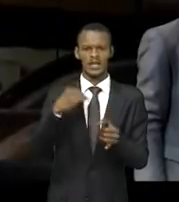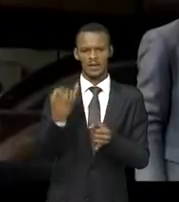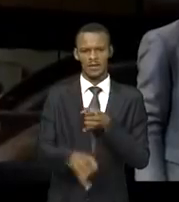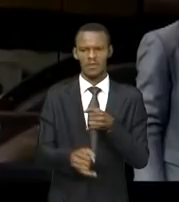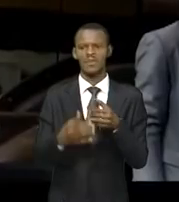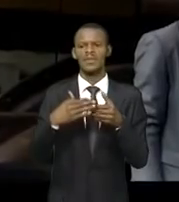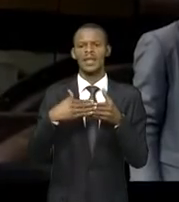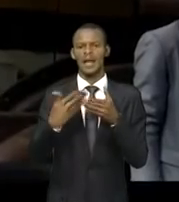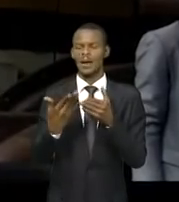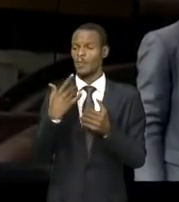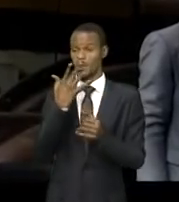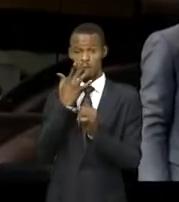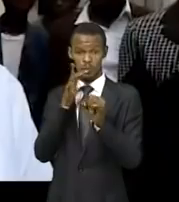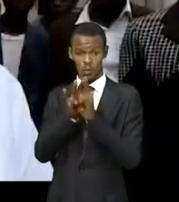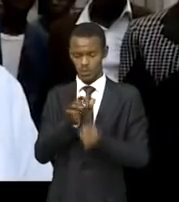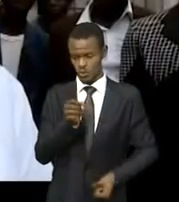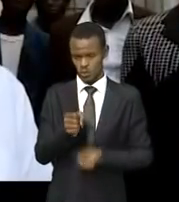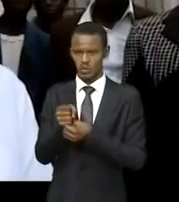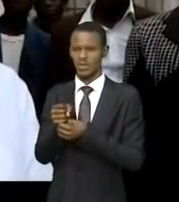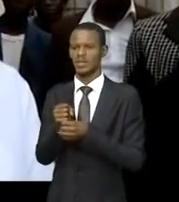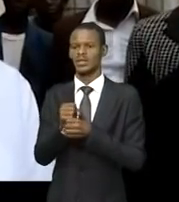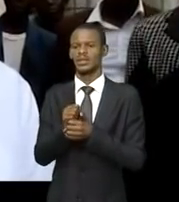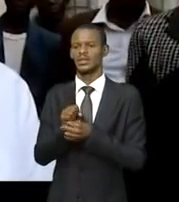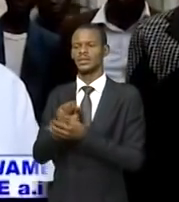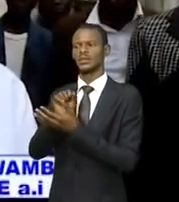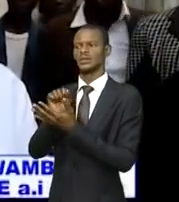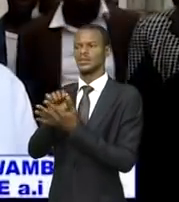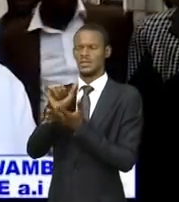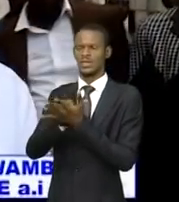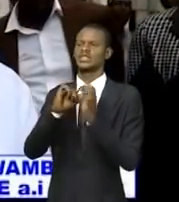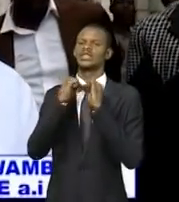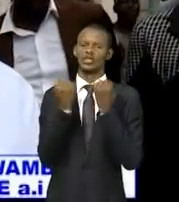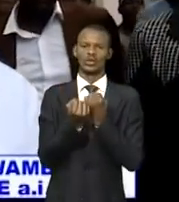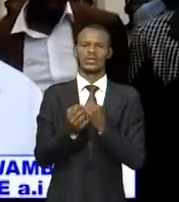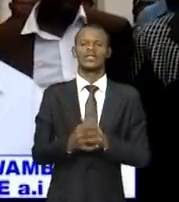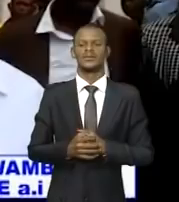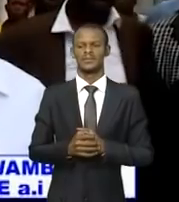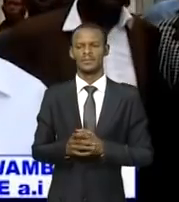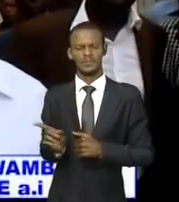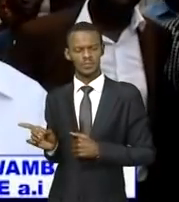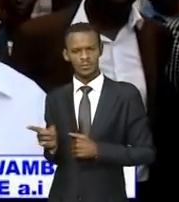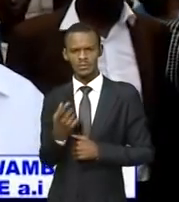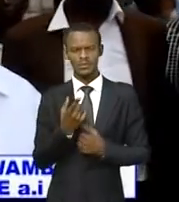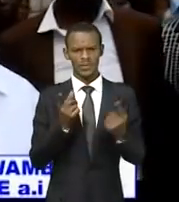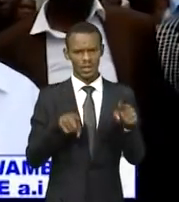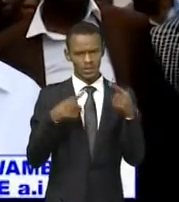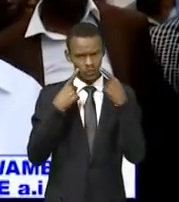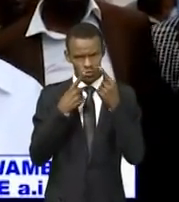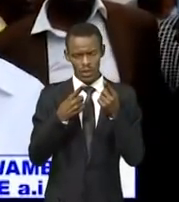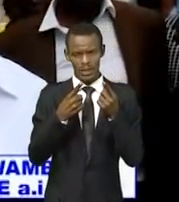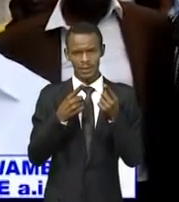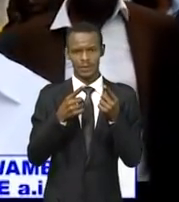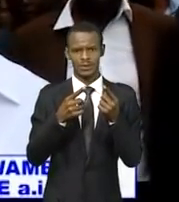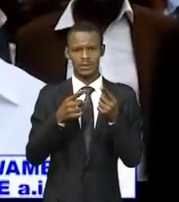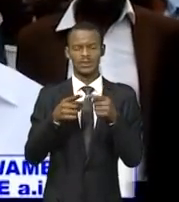son soutien à cette entreprise. Quand je vois Tchala, avec ce que le directeur vient de dire, il demande que 20 millions de